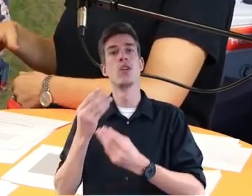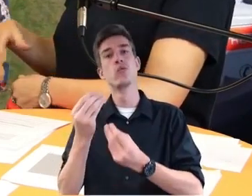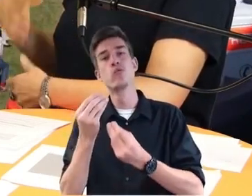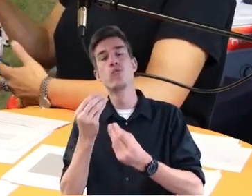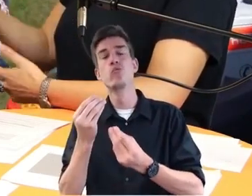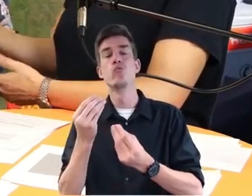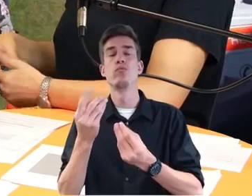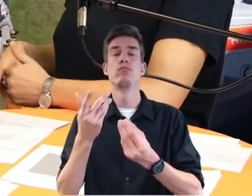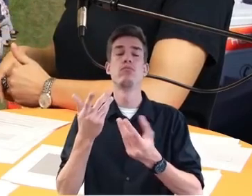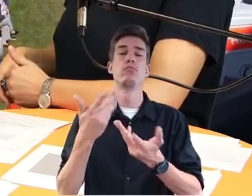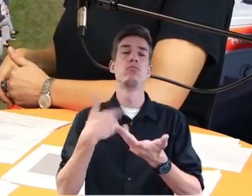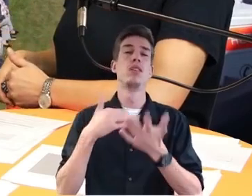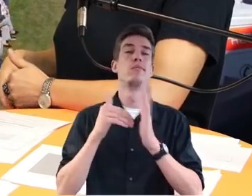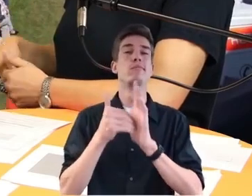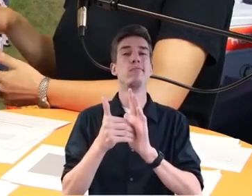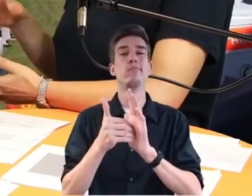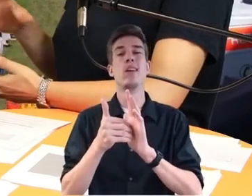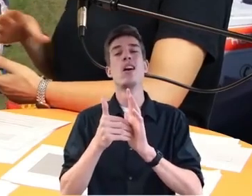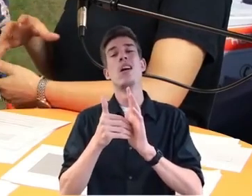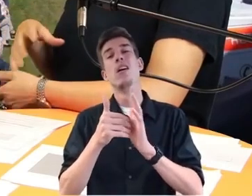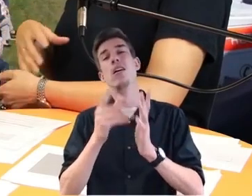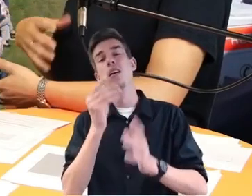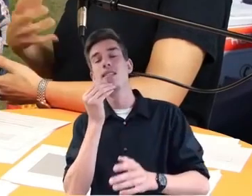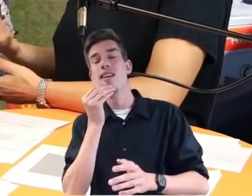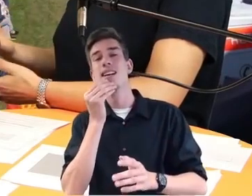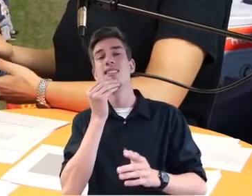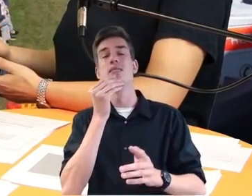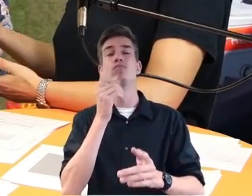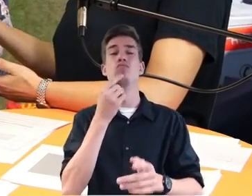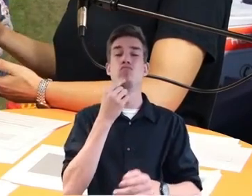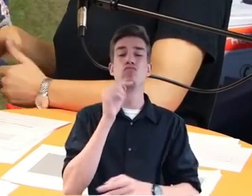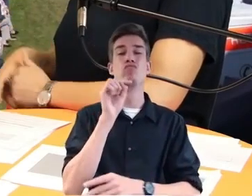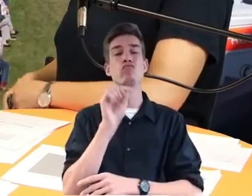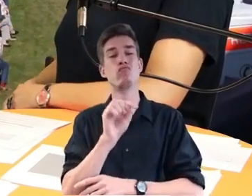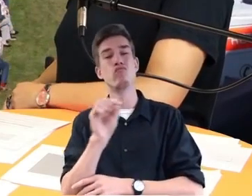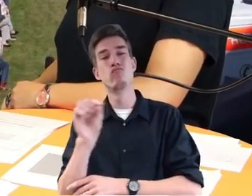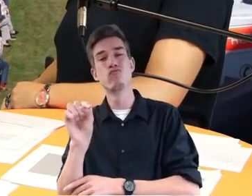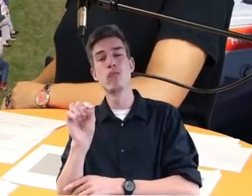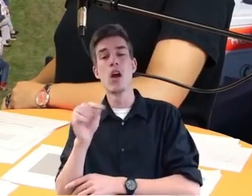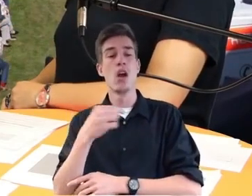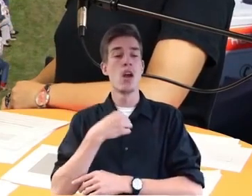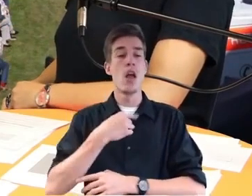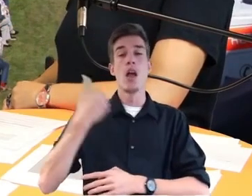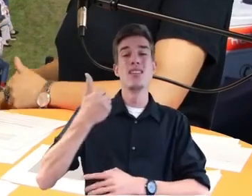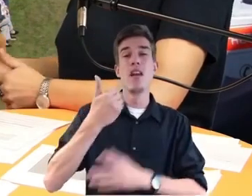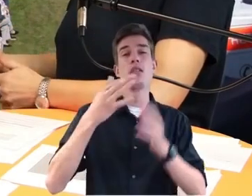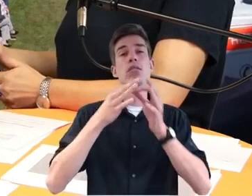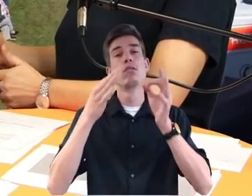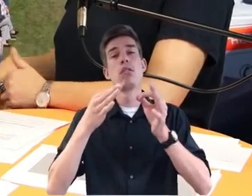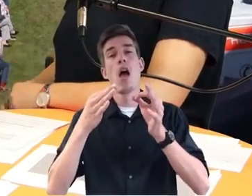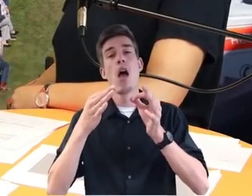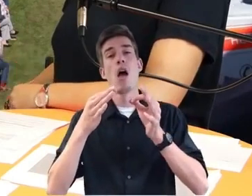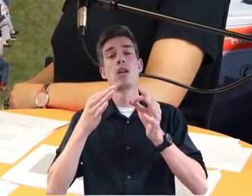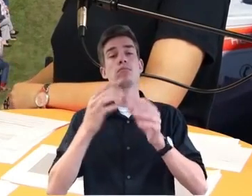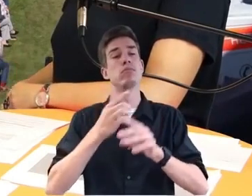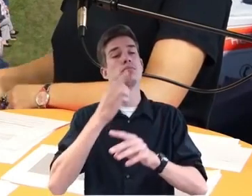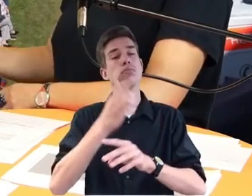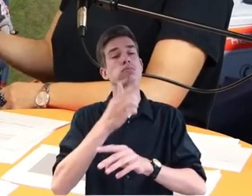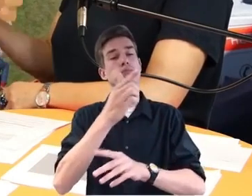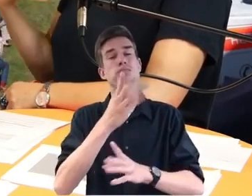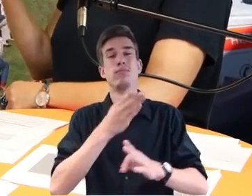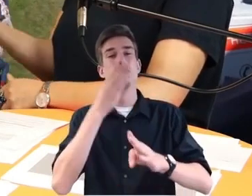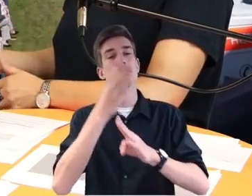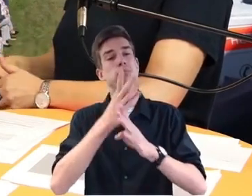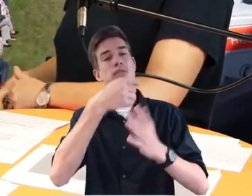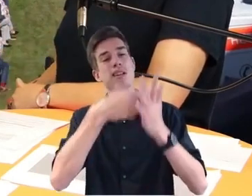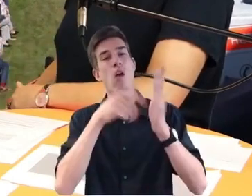es und das kauf was nach, dass man im Grunde genommen dann auch sagen kann, okay, dann muss ich eben nicht mehr jeden Tag oder jeden zweiten Tag einkaufen gehen,